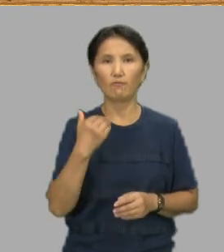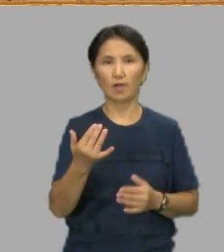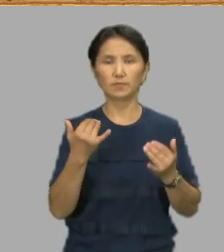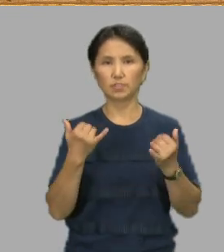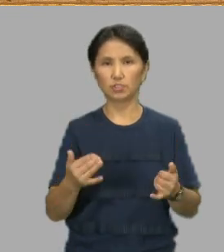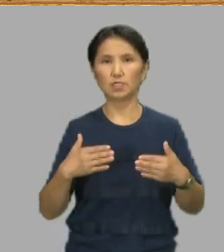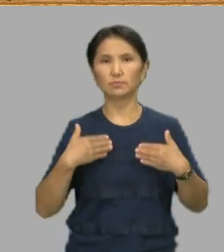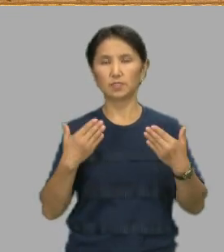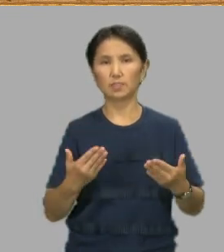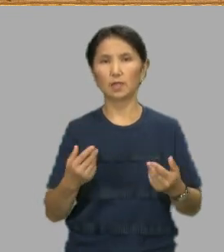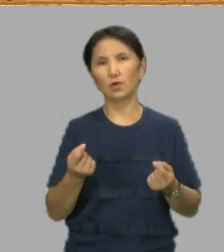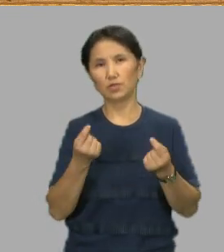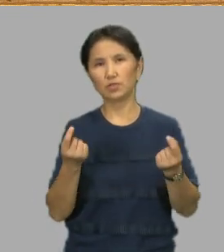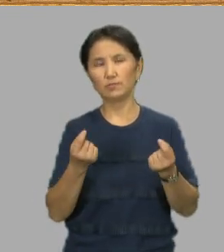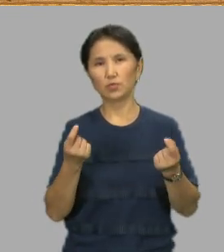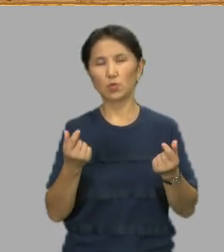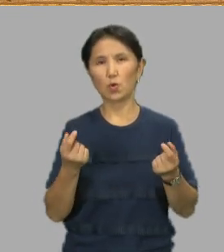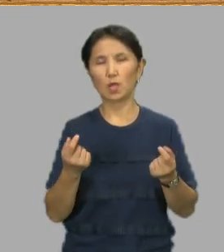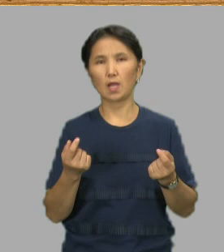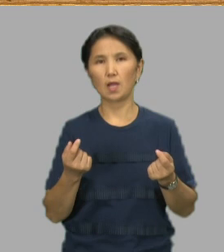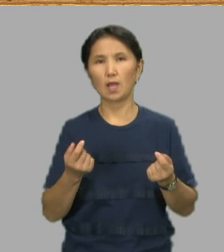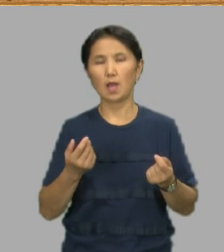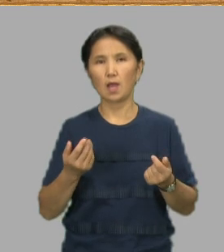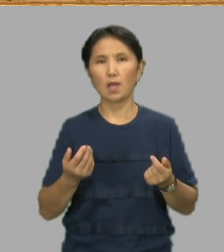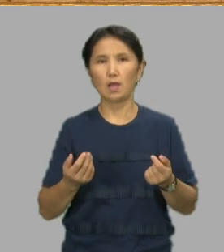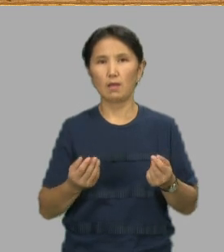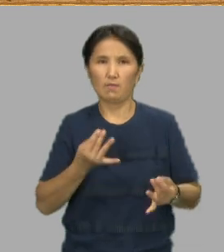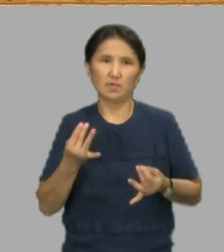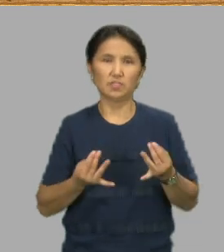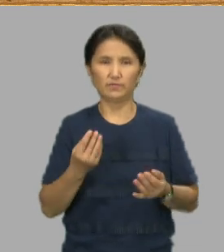сейчас предлагаю немного оживиться.